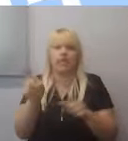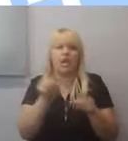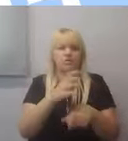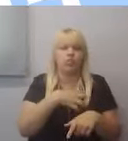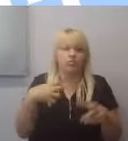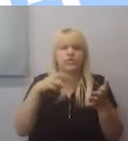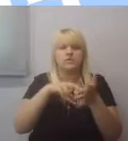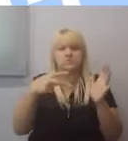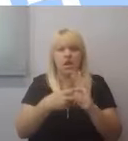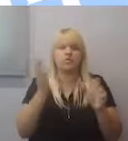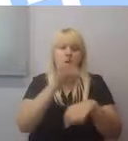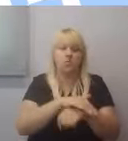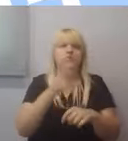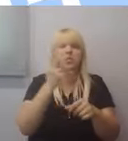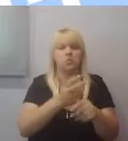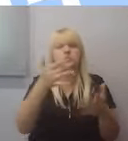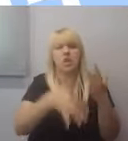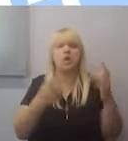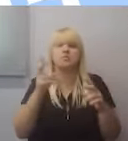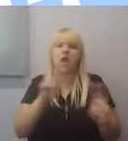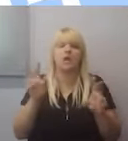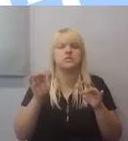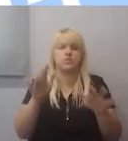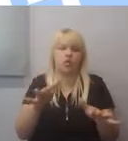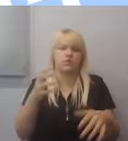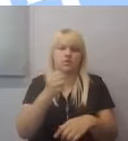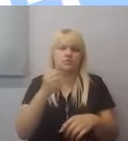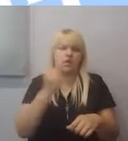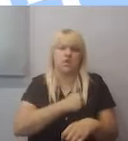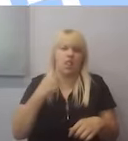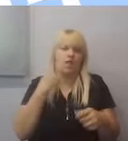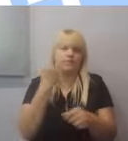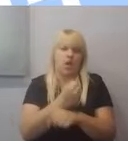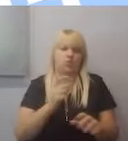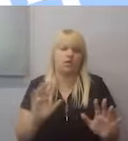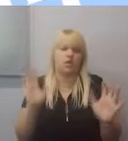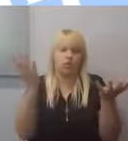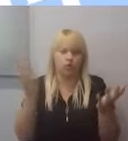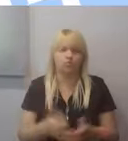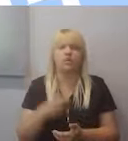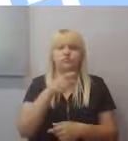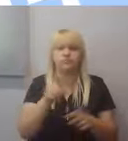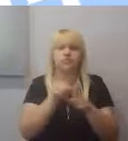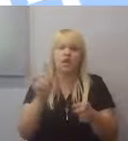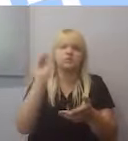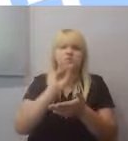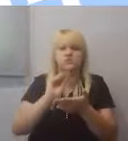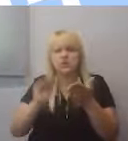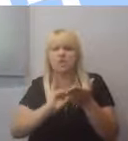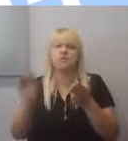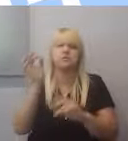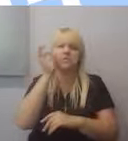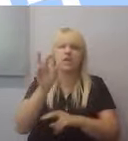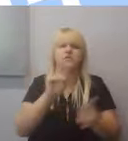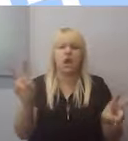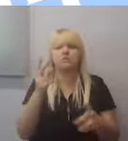uzdevumi ko darīt militārā apdraudējuma gadījumā ja tad attiecīgi šis ir skaidrojums kas ir tas militārais apdraudējums un un kara laiks k